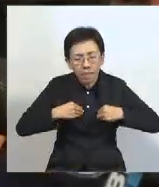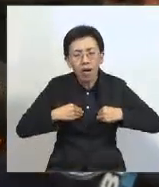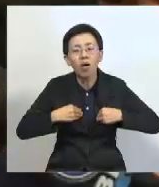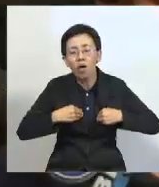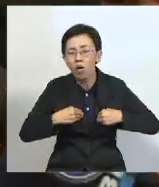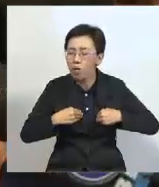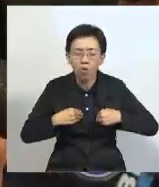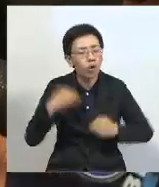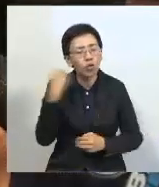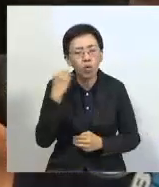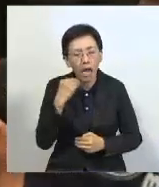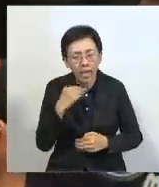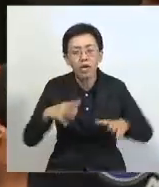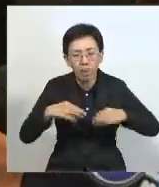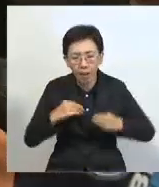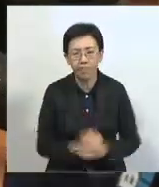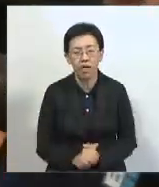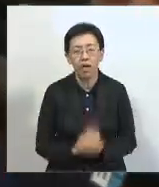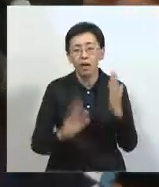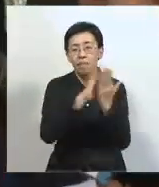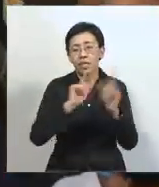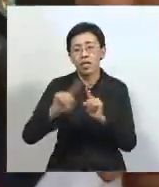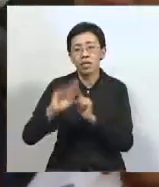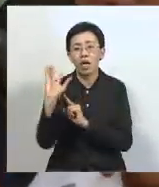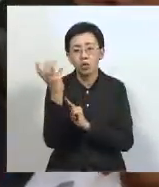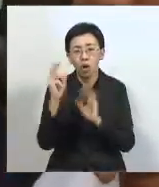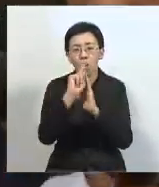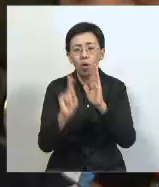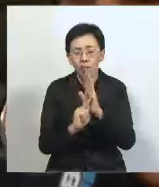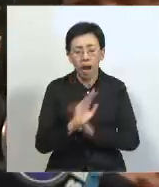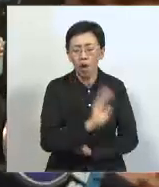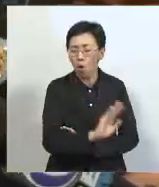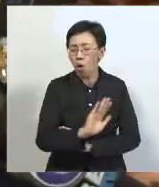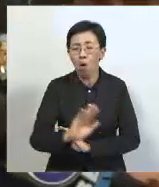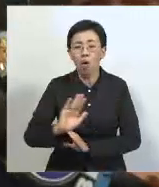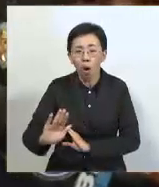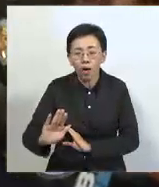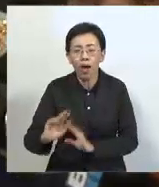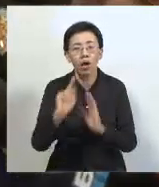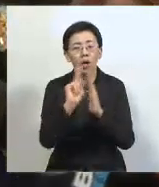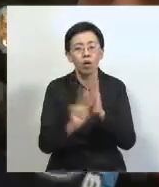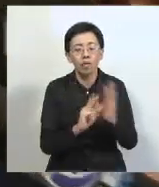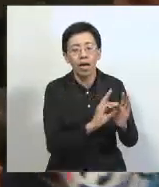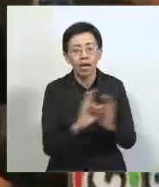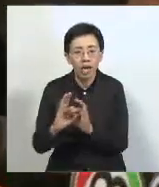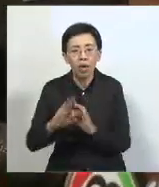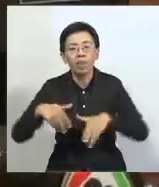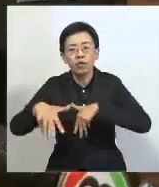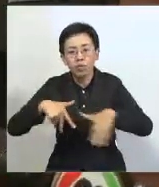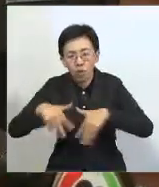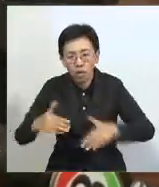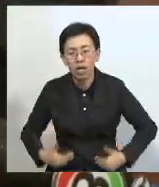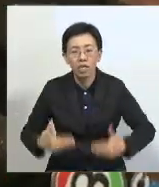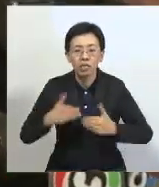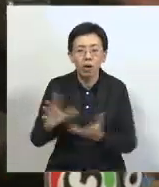ในทุกๆอย่างนะครับถ้าทุกประเทศทั่วโลกก็ต้องมีกฎหมายของตัวเองนะครับเพื่อสอดคล้องกับวิถีขนบธรรมเนียมประเพณี